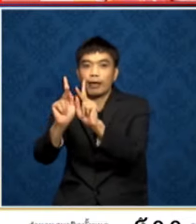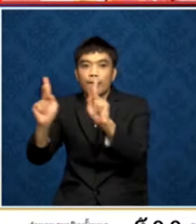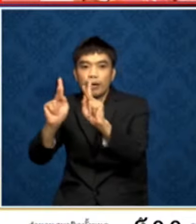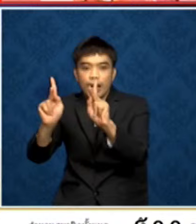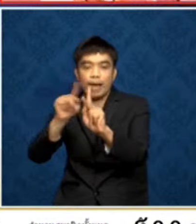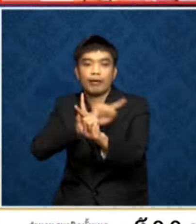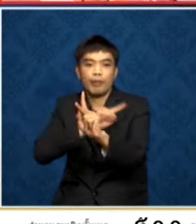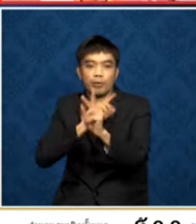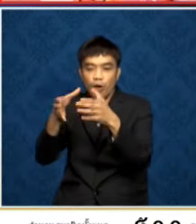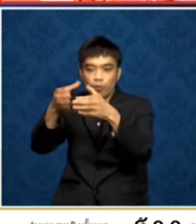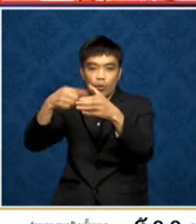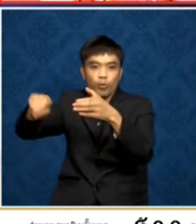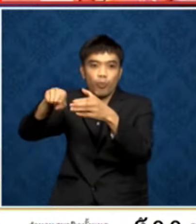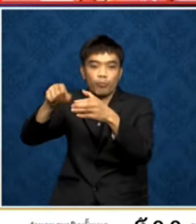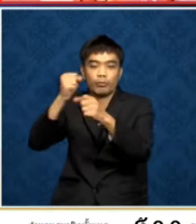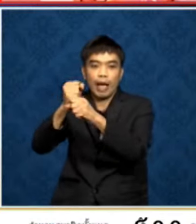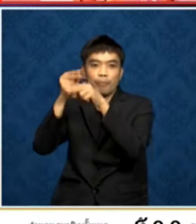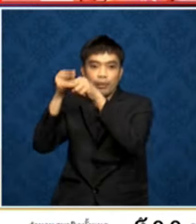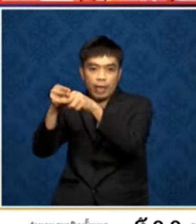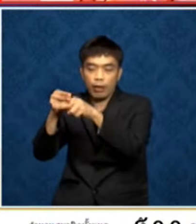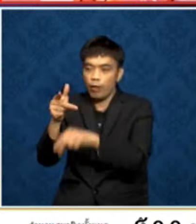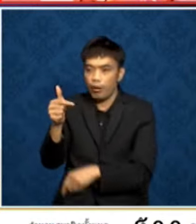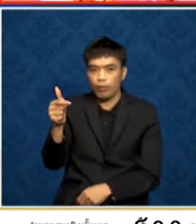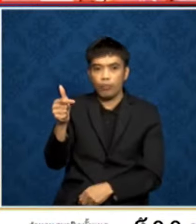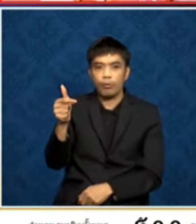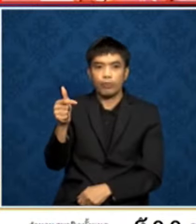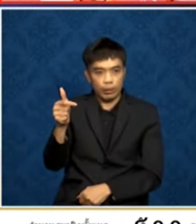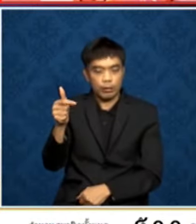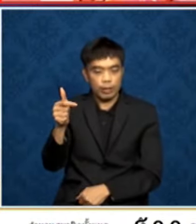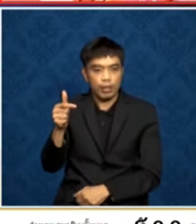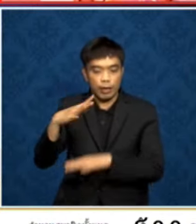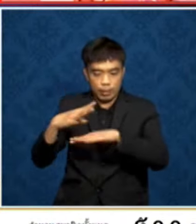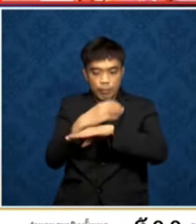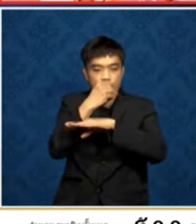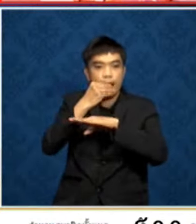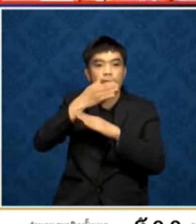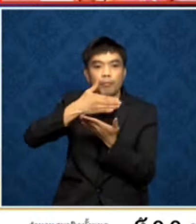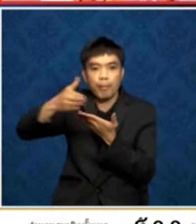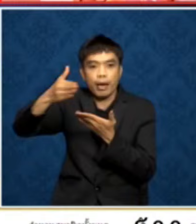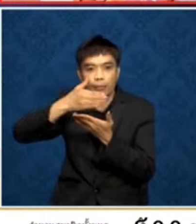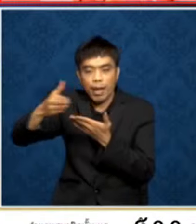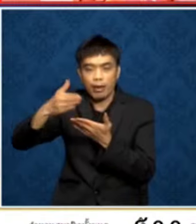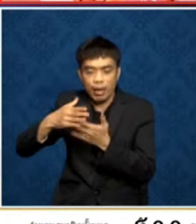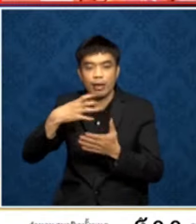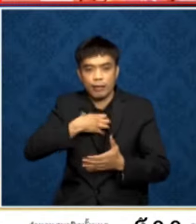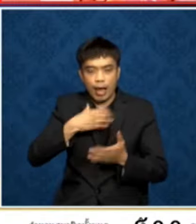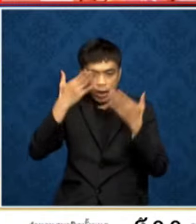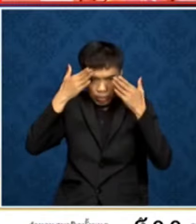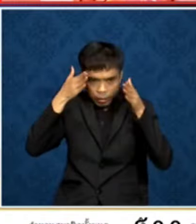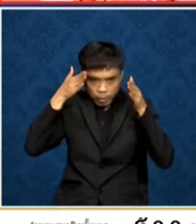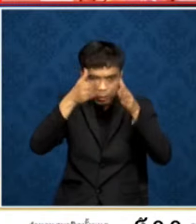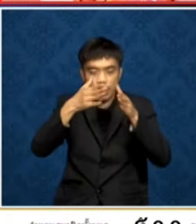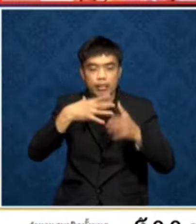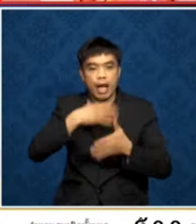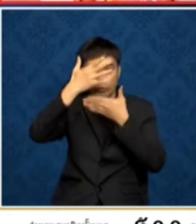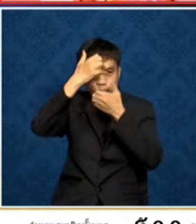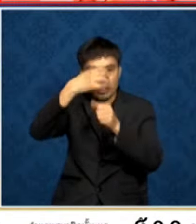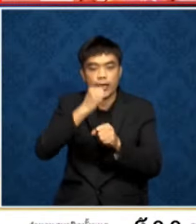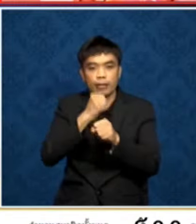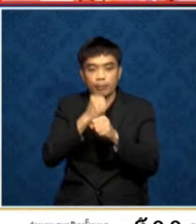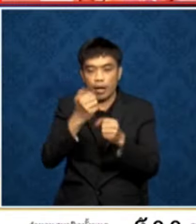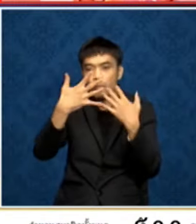ชื่นชมค่ะว่าหน่วยงานในพื้นที่ใส่ใจปัญหาประชาชนมีใจอยากจะร่วมแก้ไขปัญหามีศักยภาพของหน่วย